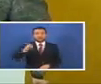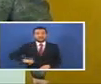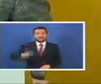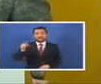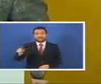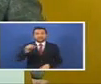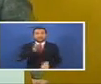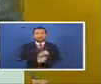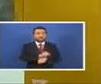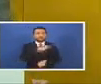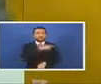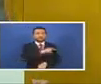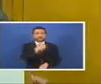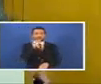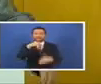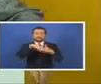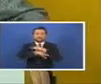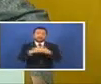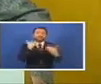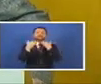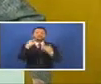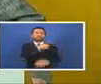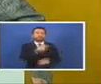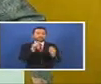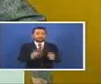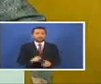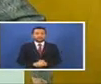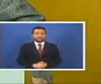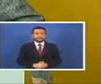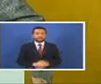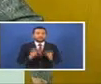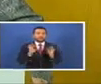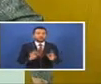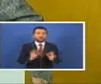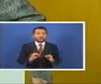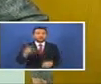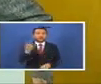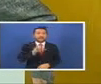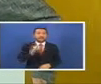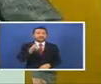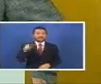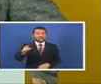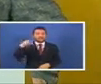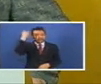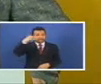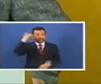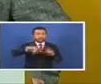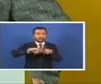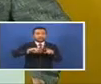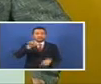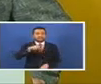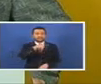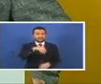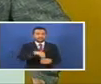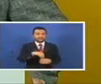savcılık, hapishane, nezaretler adres gösteriliyor. Özellikle Aydın İmam Hatip Lisesi'nde